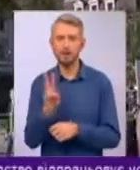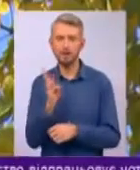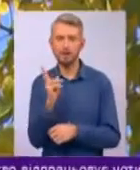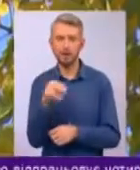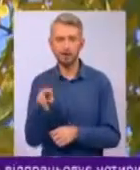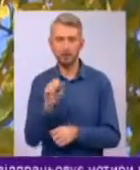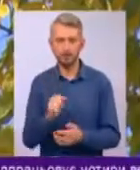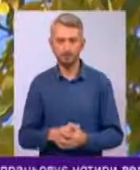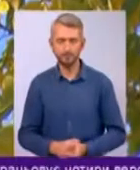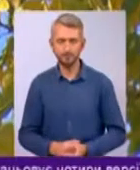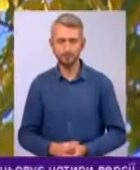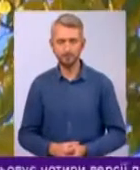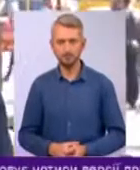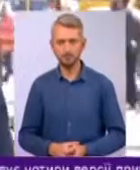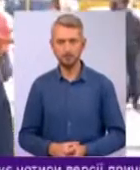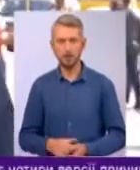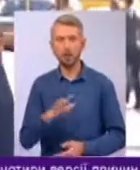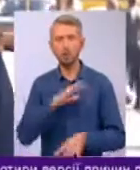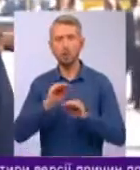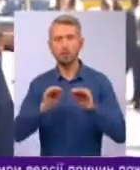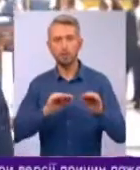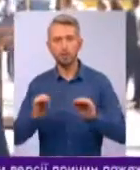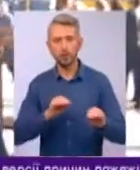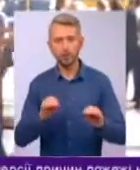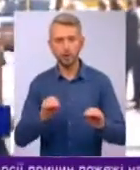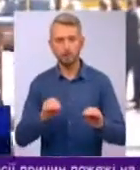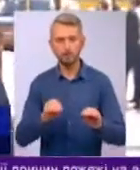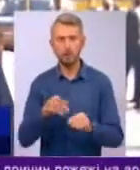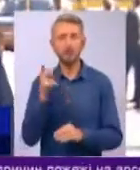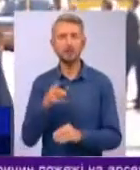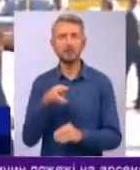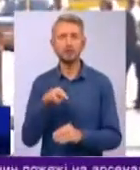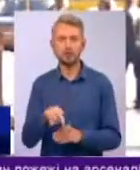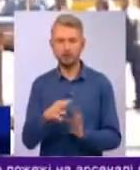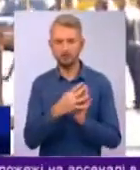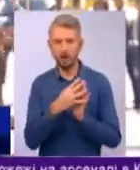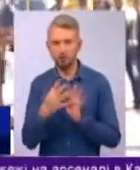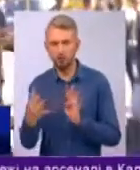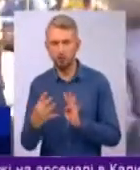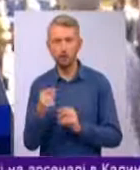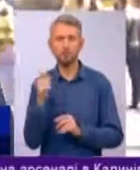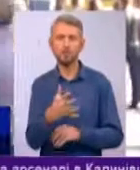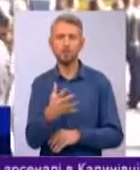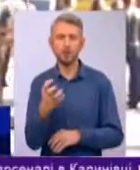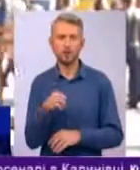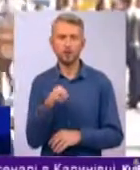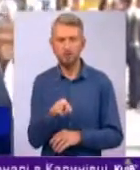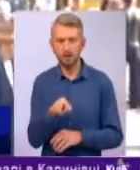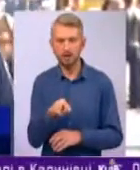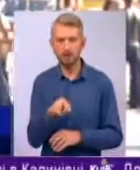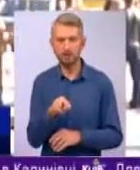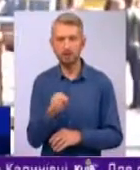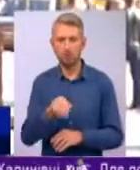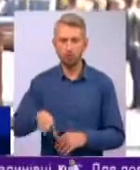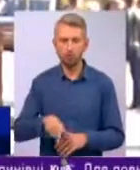КМДА. Було облаштовано 2000 метрів газону, 1500 метрів